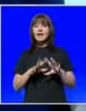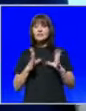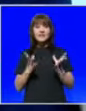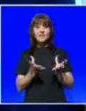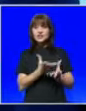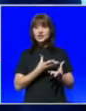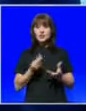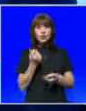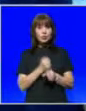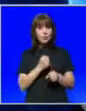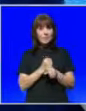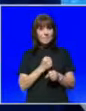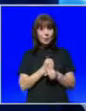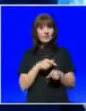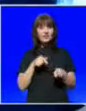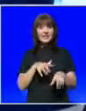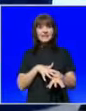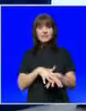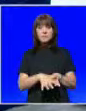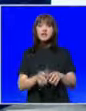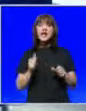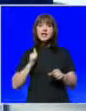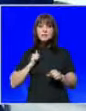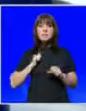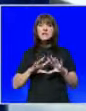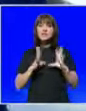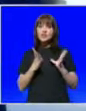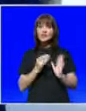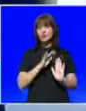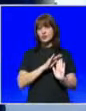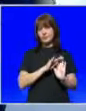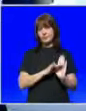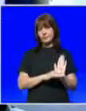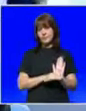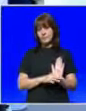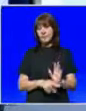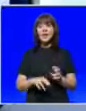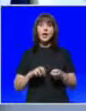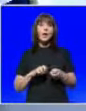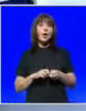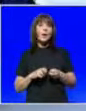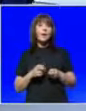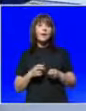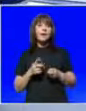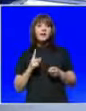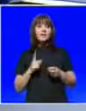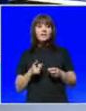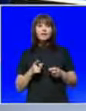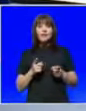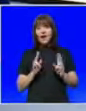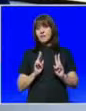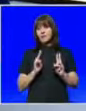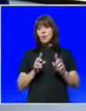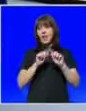в образователната система, спазват и етичните принципи за работа с деца. Проблем етичните има, принципи господин... на взаимодействие в рамките на